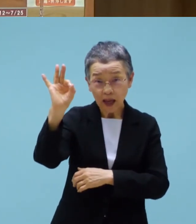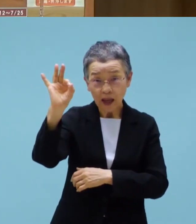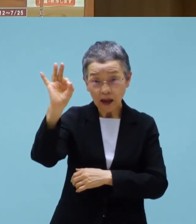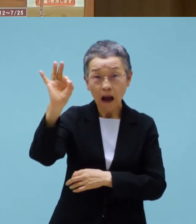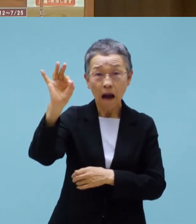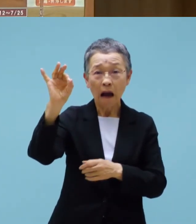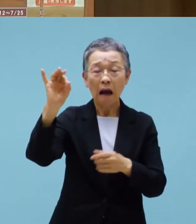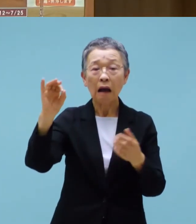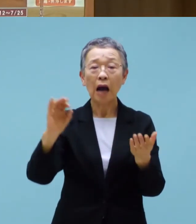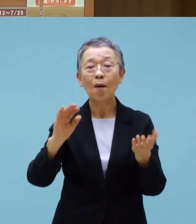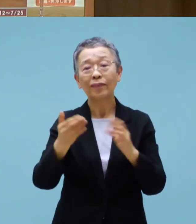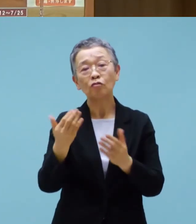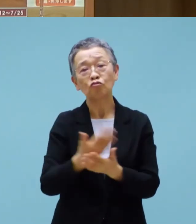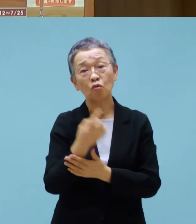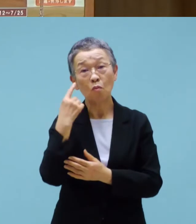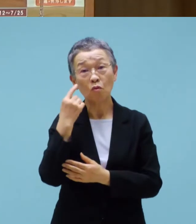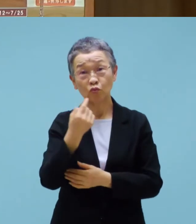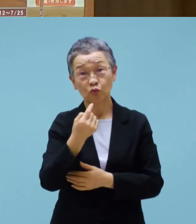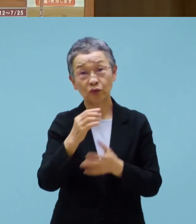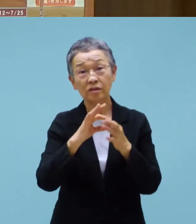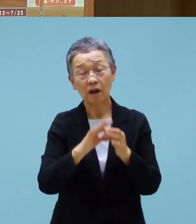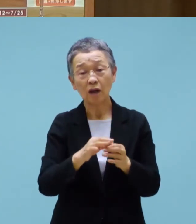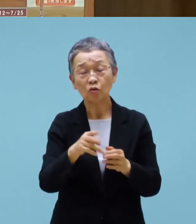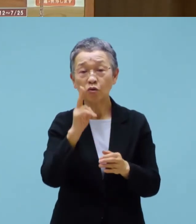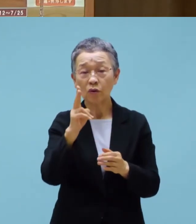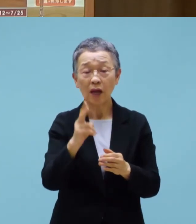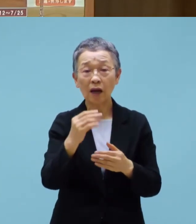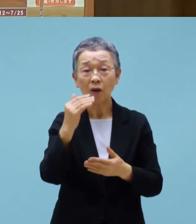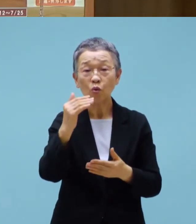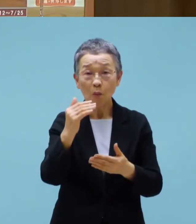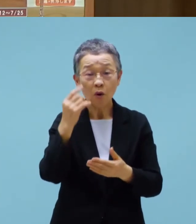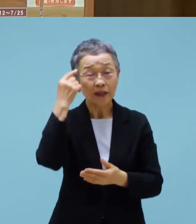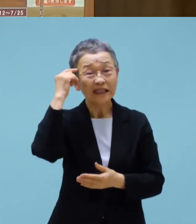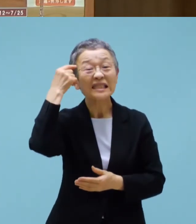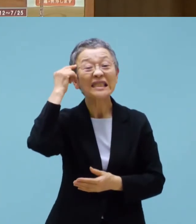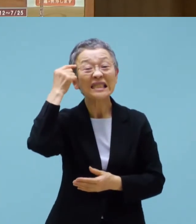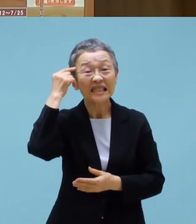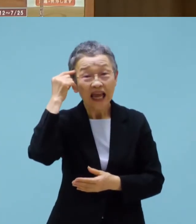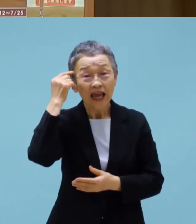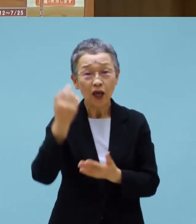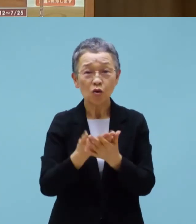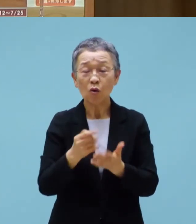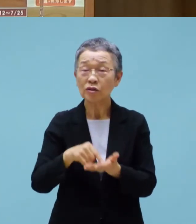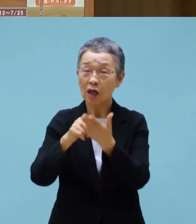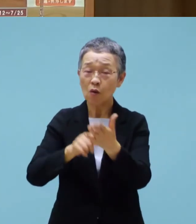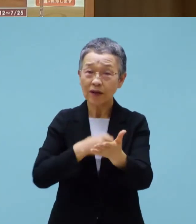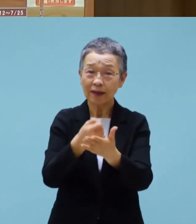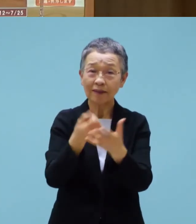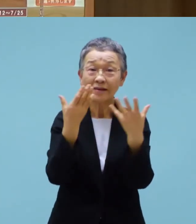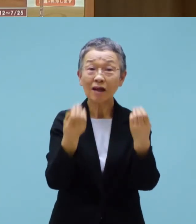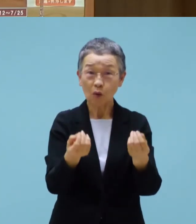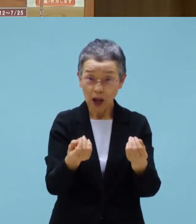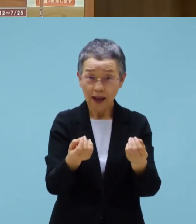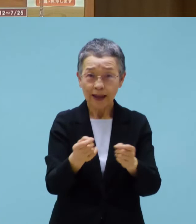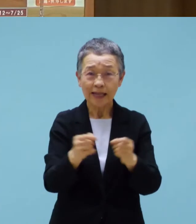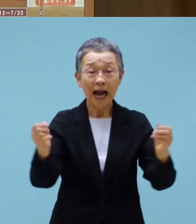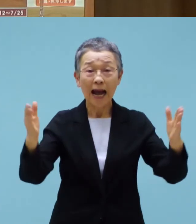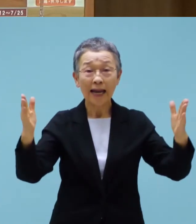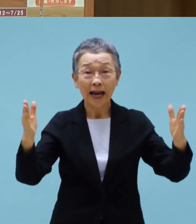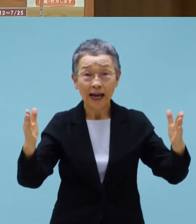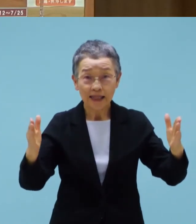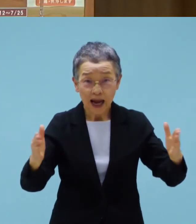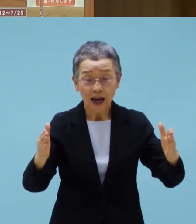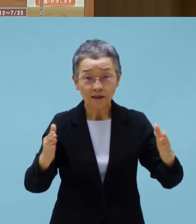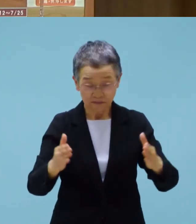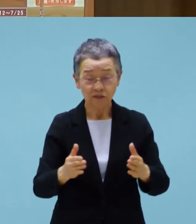ると思うんですけれども、そういうことも意識して要請を決定されたのか、長い間対策が続いてますけれ